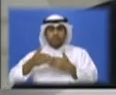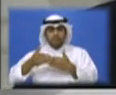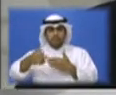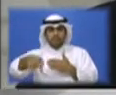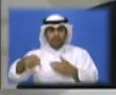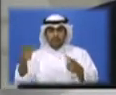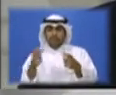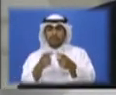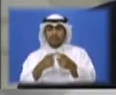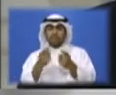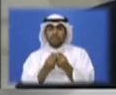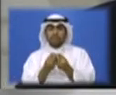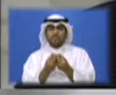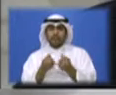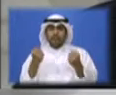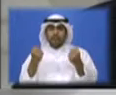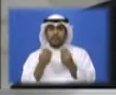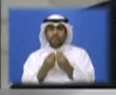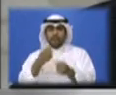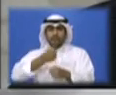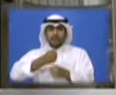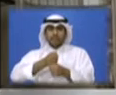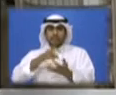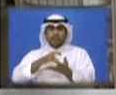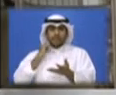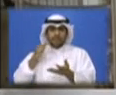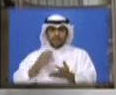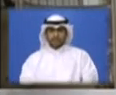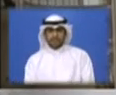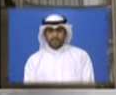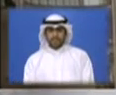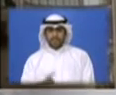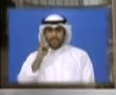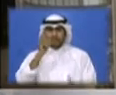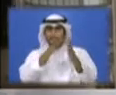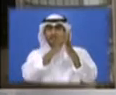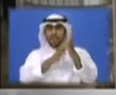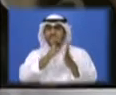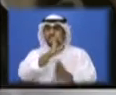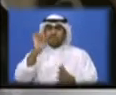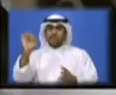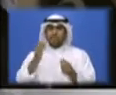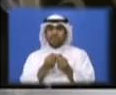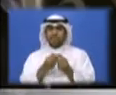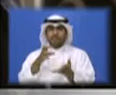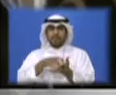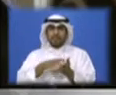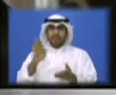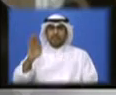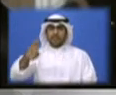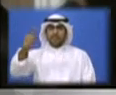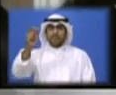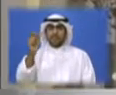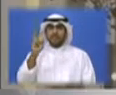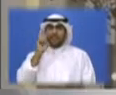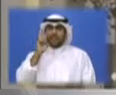تكون معنا إحنا وتقوي سيدات الأعمال العربيات. ولأن متحف الإرميتاج يعتبر أهم معالم مدينة سان بطرسبرغ